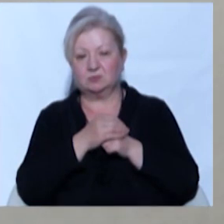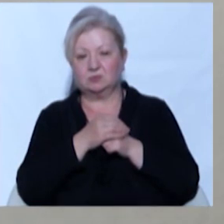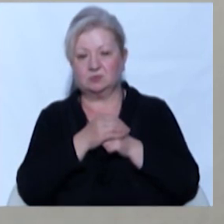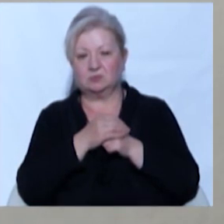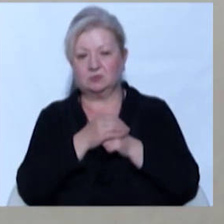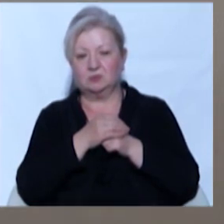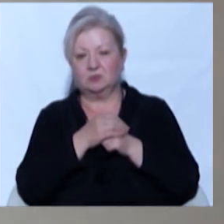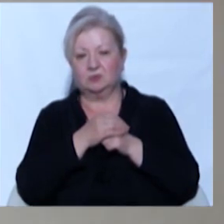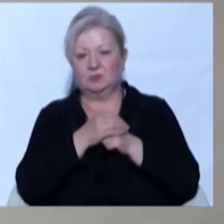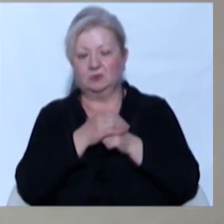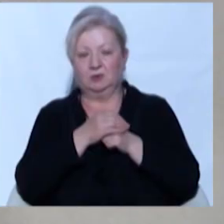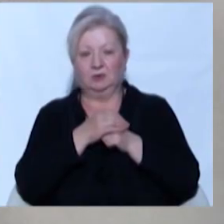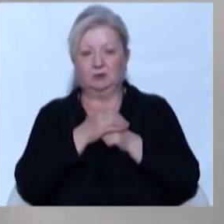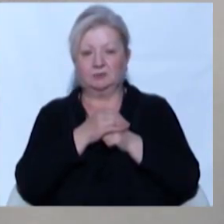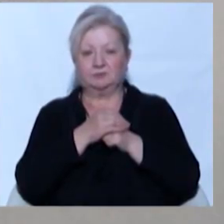ლურჯი ფერის.